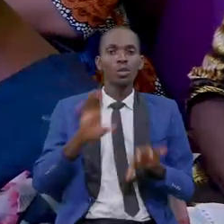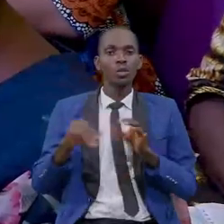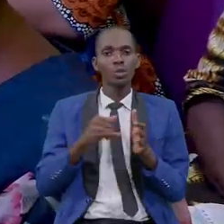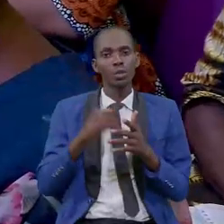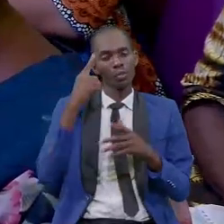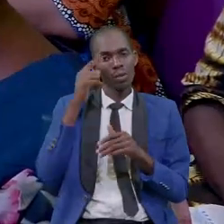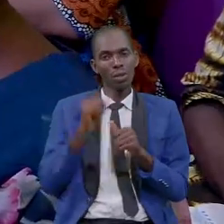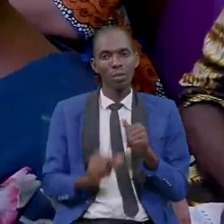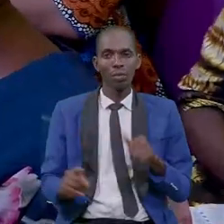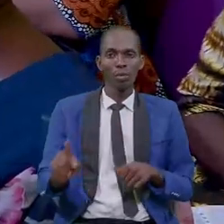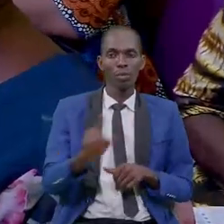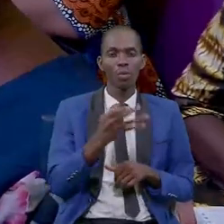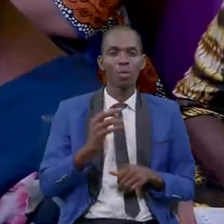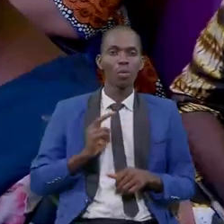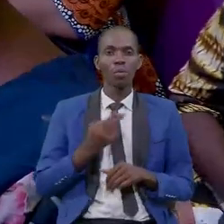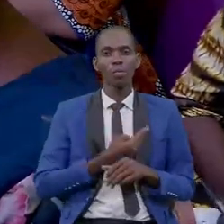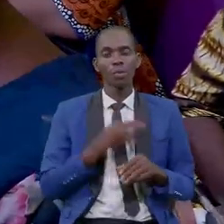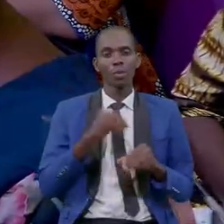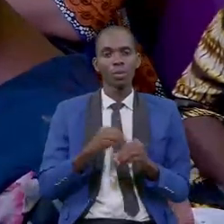nous. Voyons.